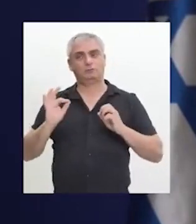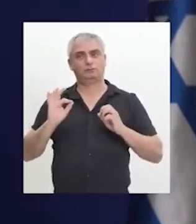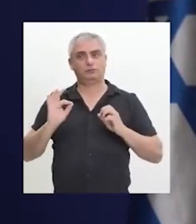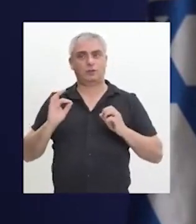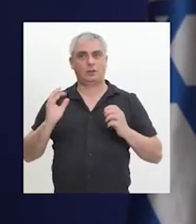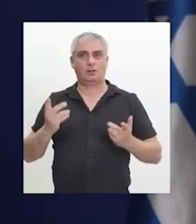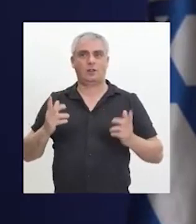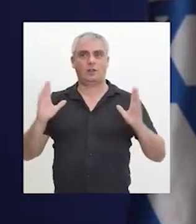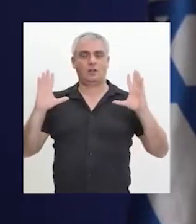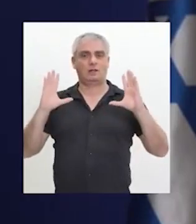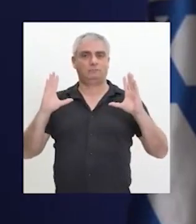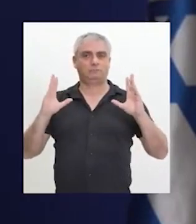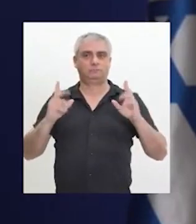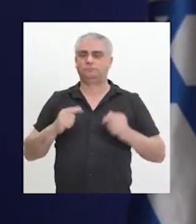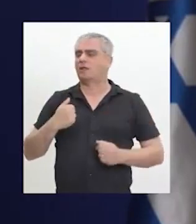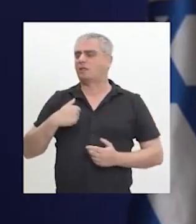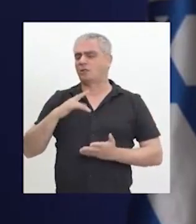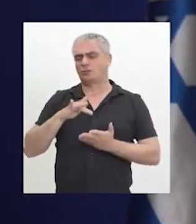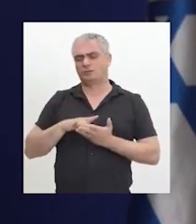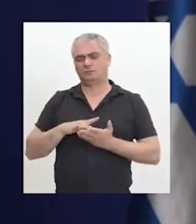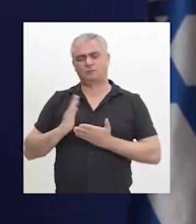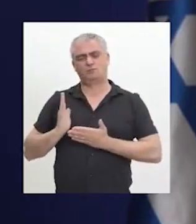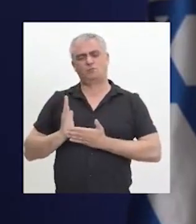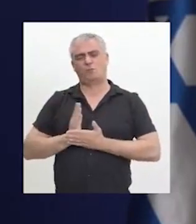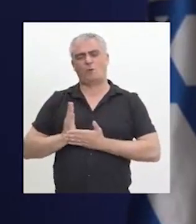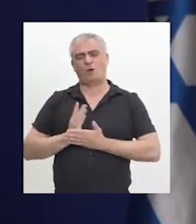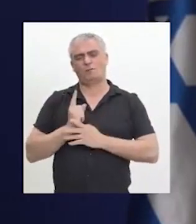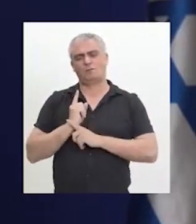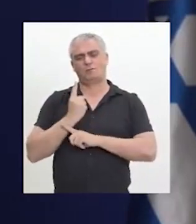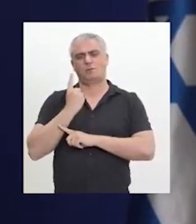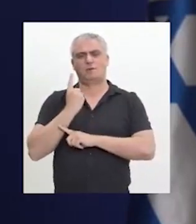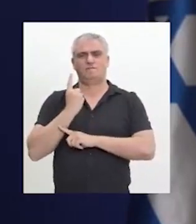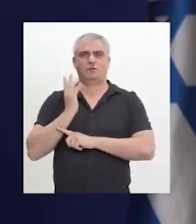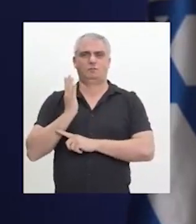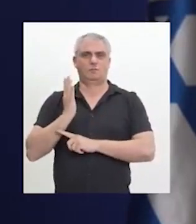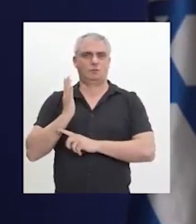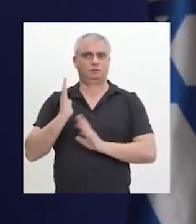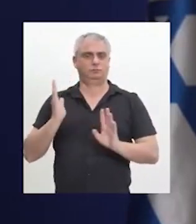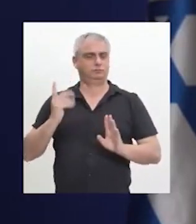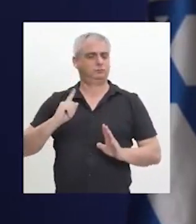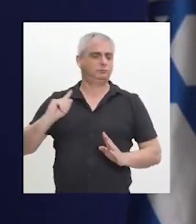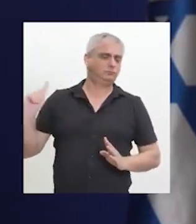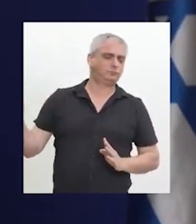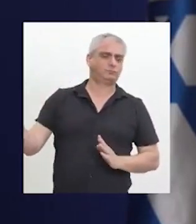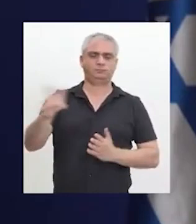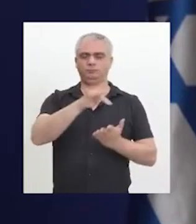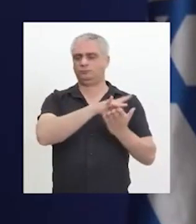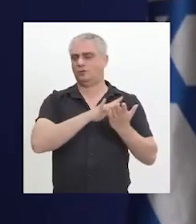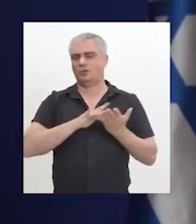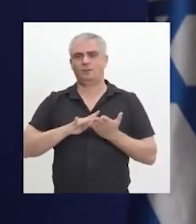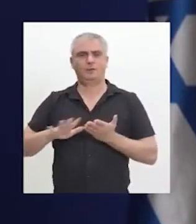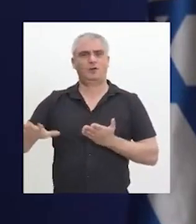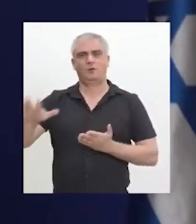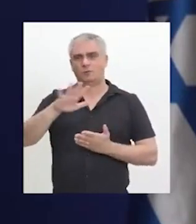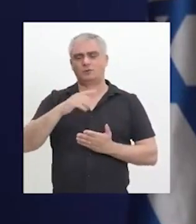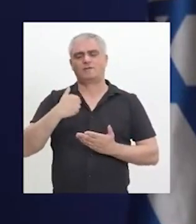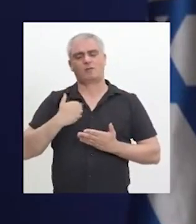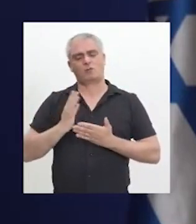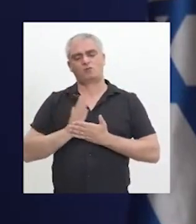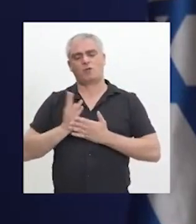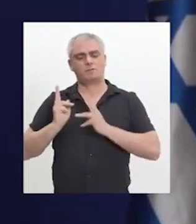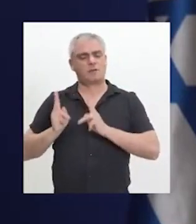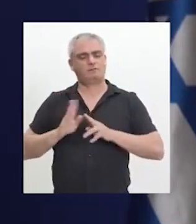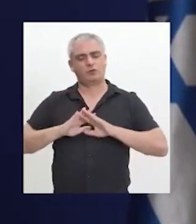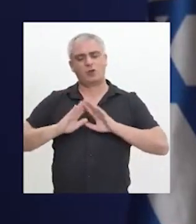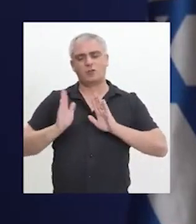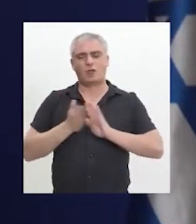הגבלות אנחנו נמצאים במוכנות גבוהה בכל הגזרות והרוח לכל